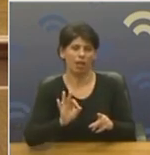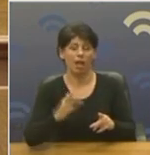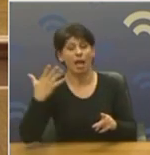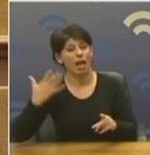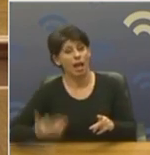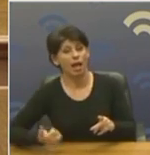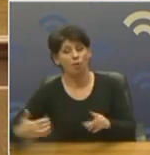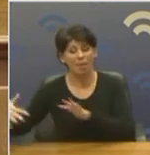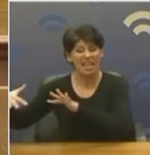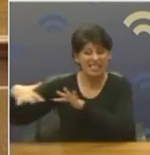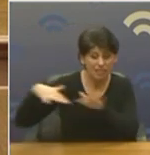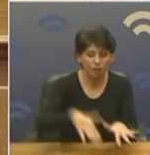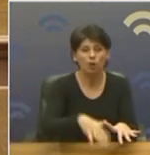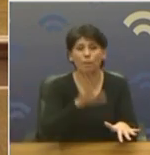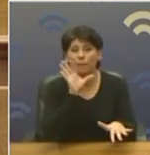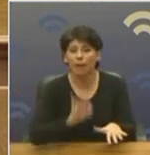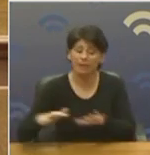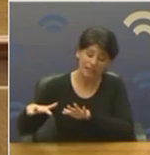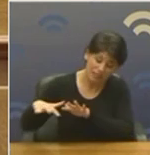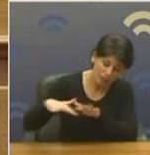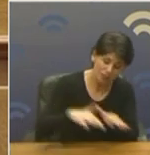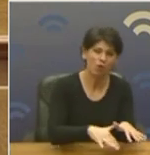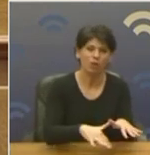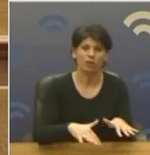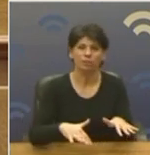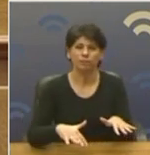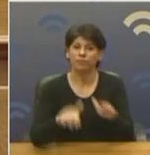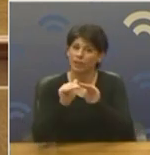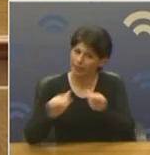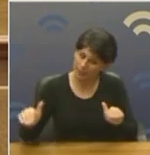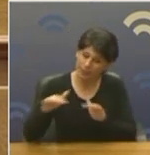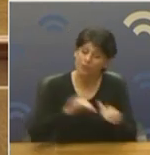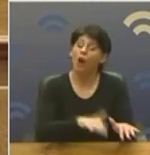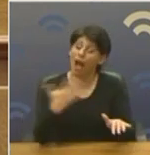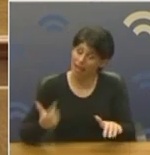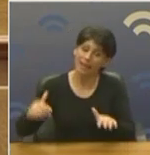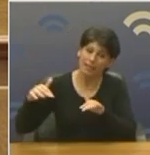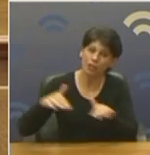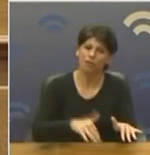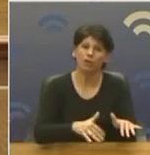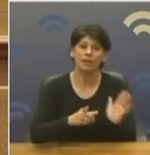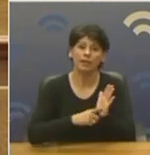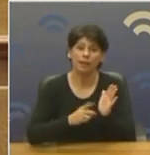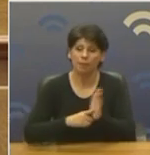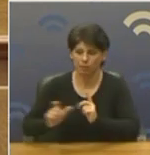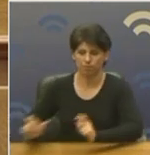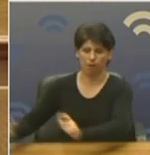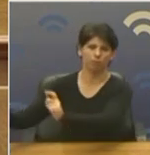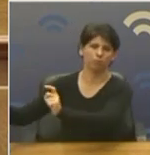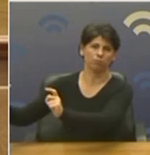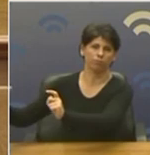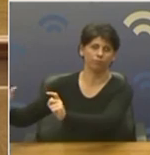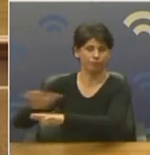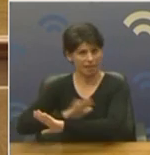Έχουμε εισβολή. Πραγματική εισβολή, ειρηνική εισβολή, αλλά είναι εισβολή. Και πρέπει να αποτραπεί.